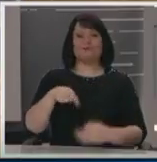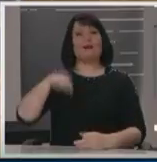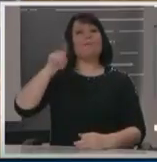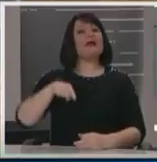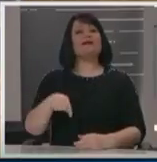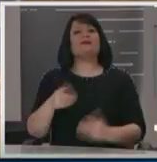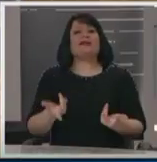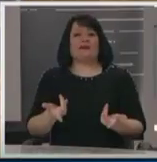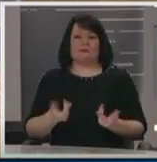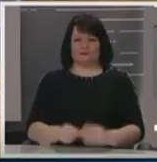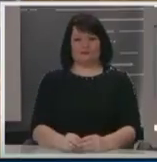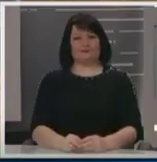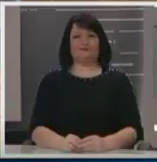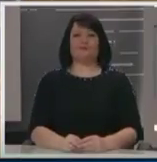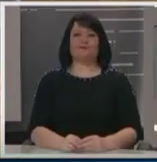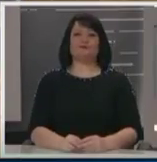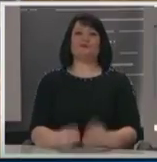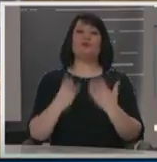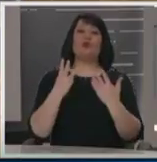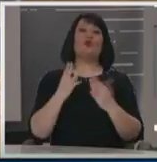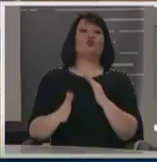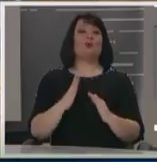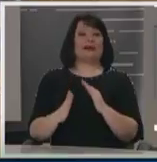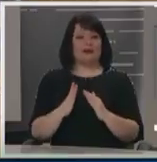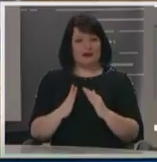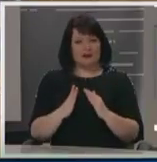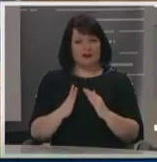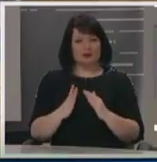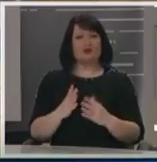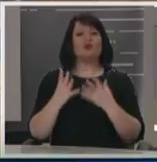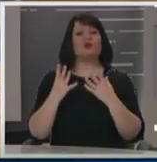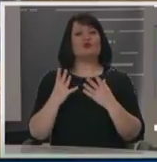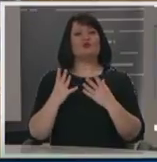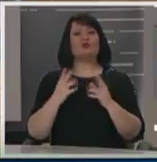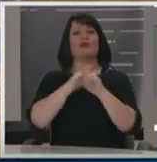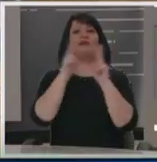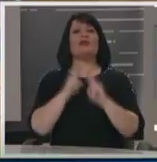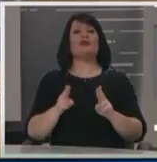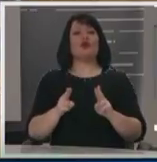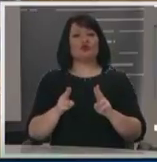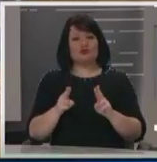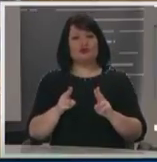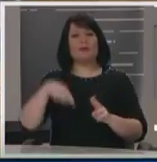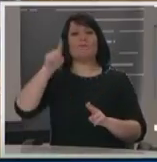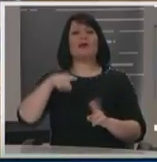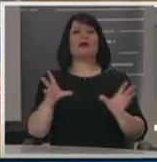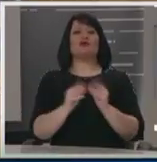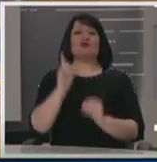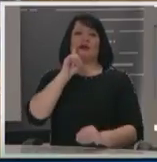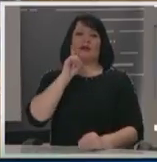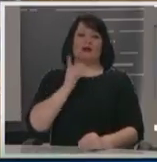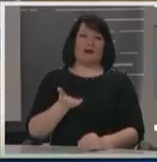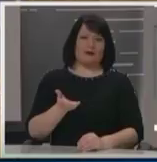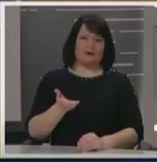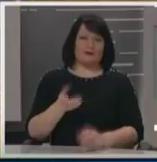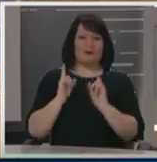μέρα. Η 8η του Μάρτη καθιερώθηκε διεθνώς ως ημέρα της γυναίκας